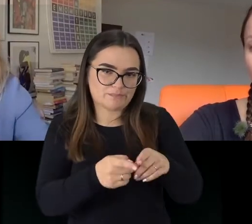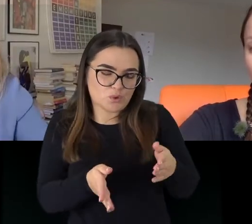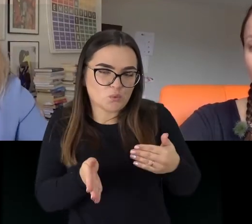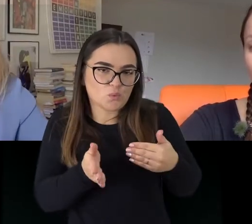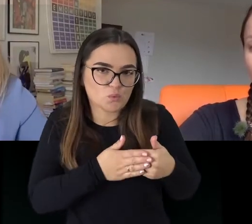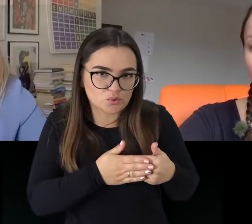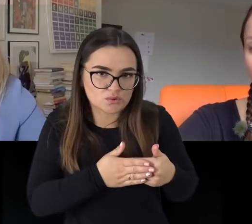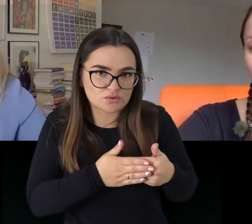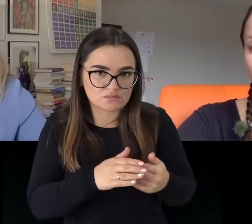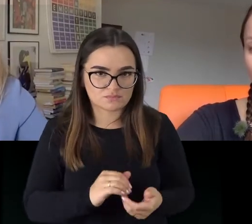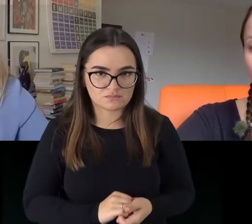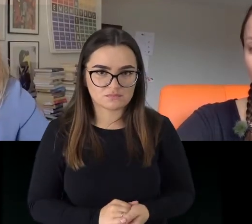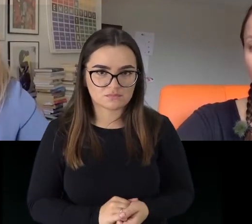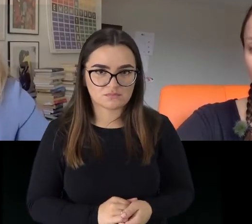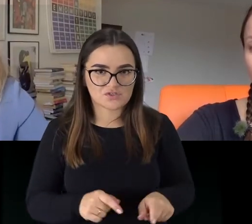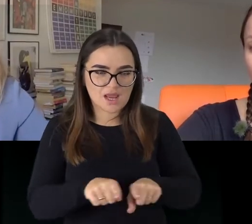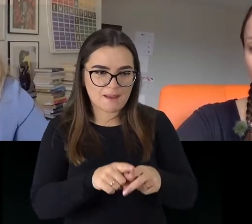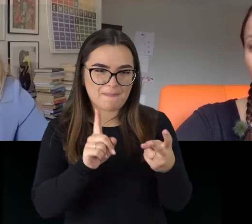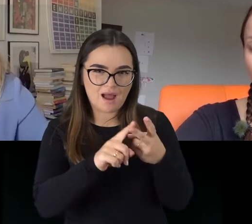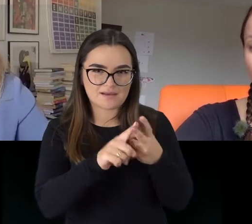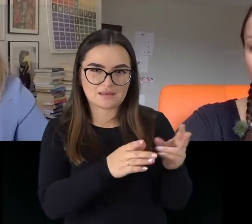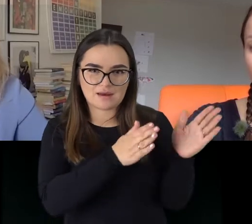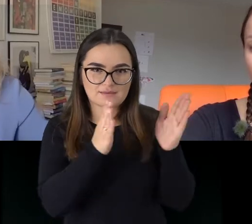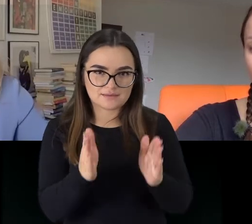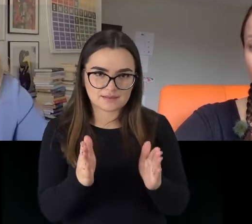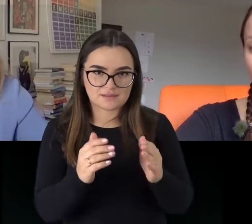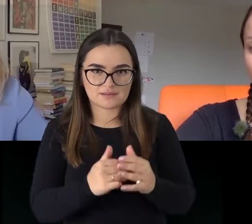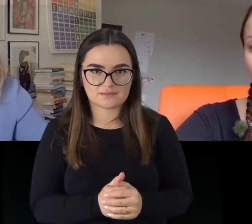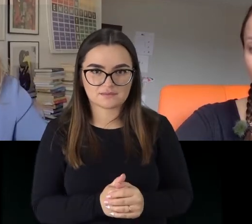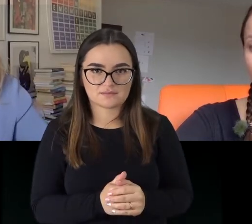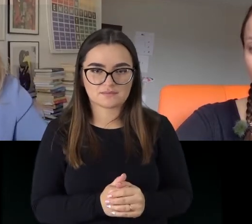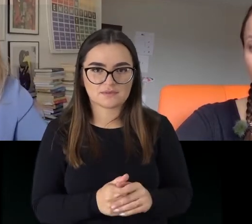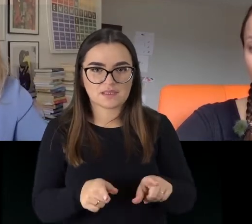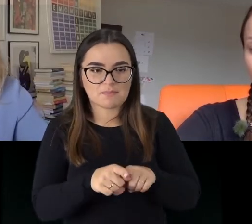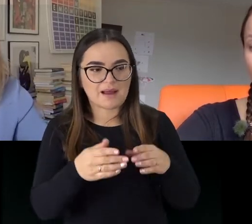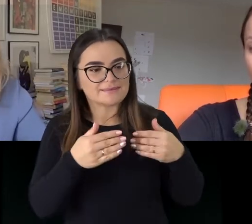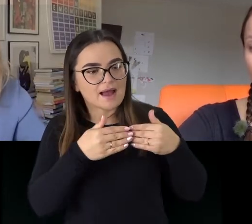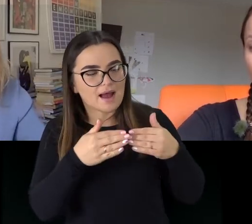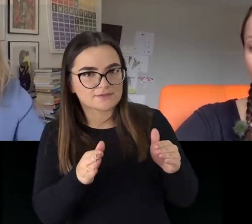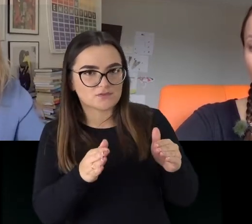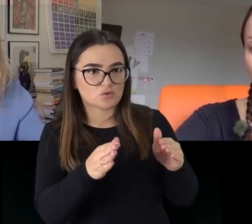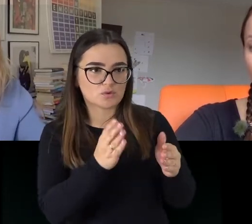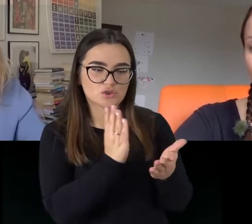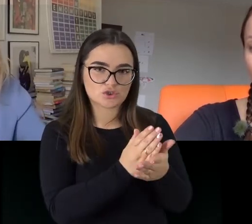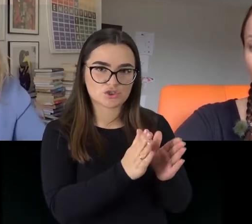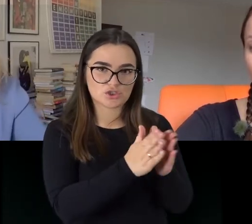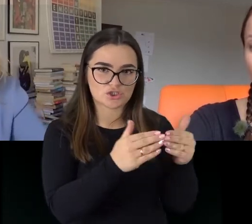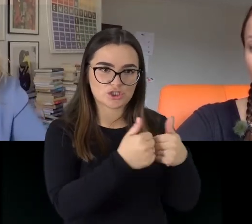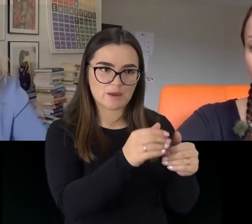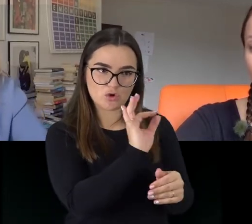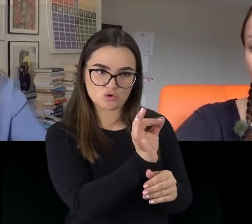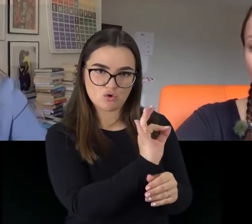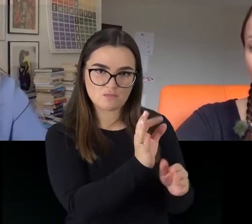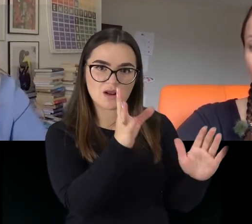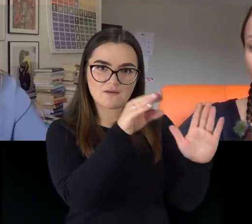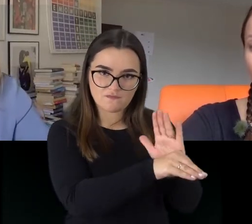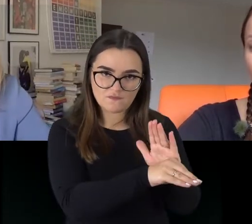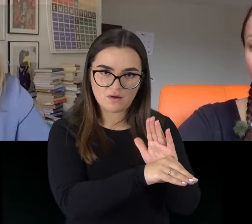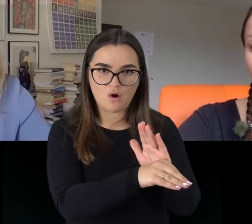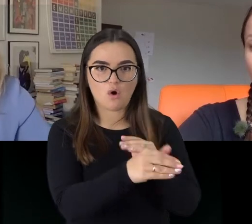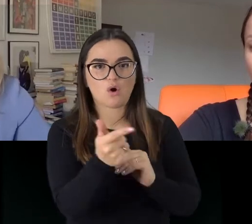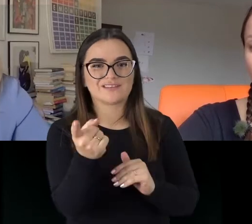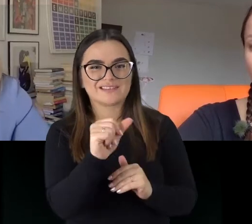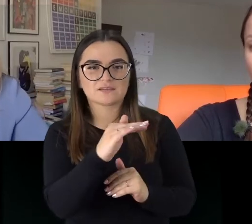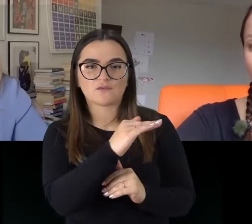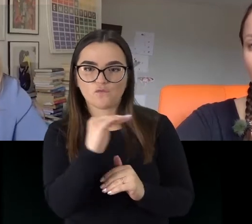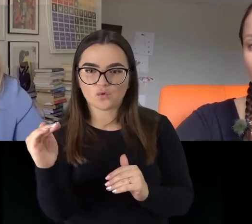uždarumas, ne, tai yra jau būtų tokia antra dalis, versus atvirumas, kas yra normalioje šeimoje, tai tikrai. Nu, ir kitas